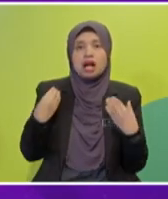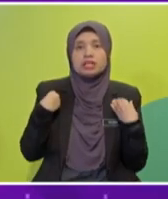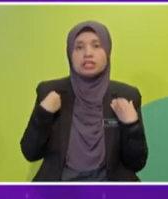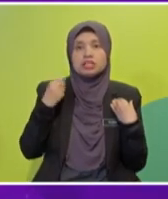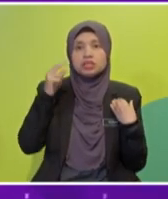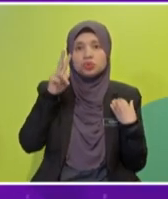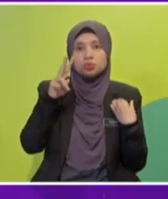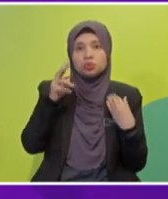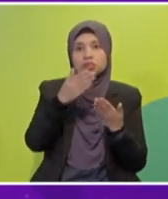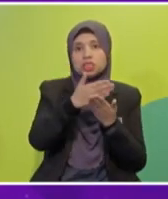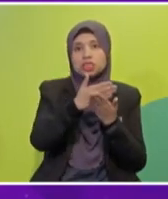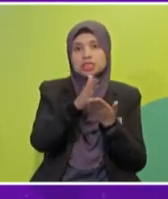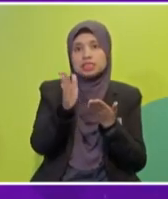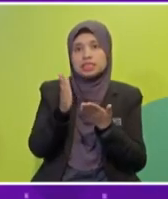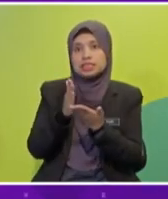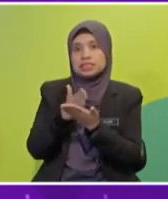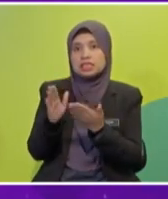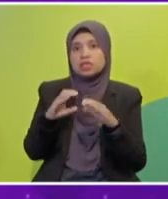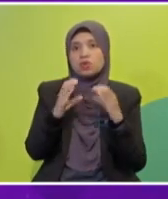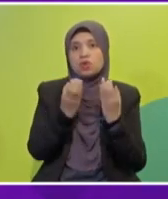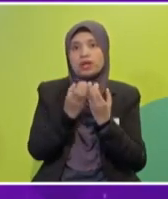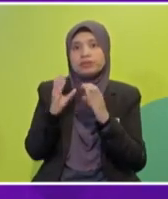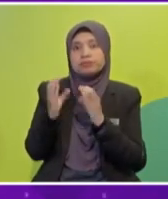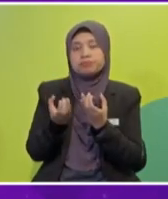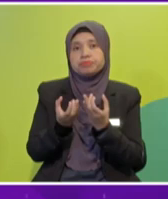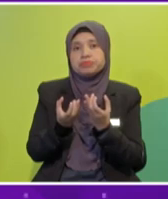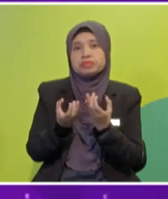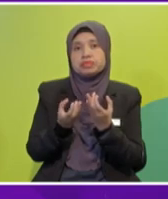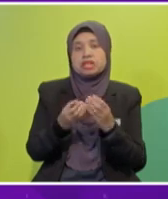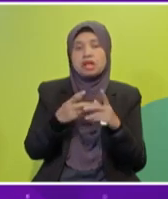tadi. Dari segi kepentingan dari segi